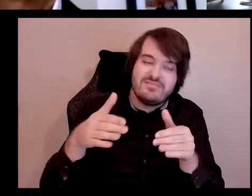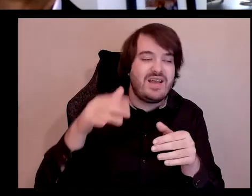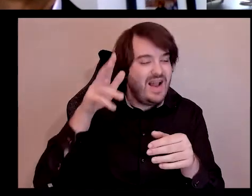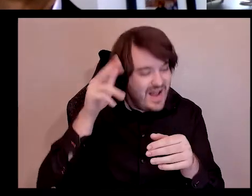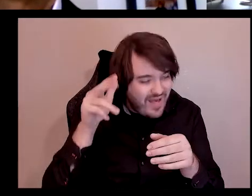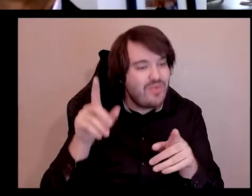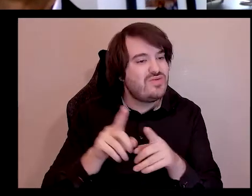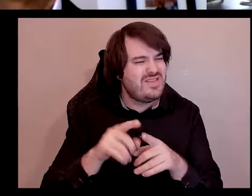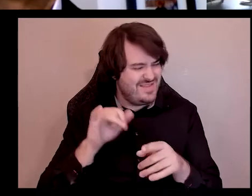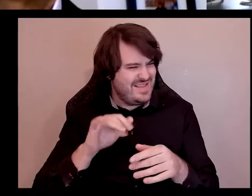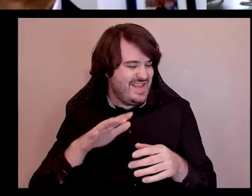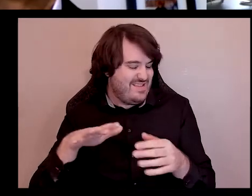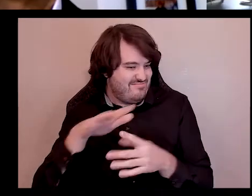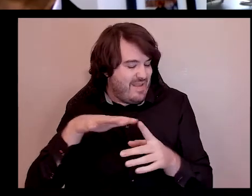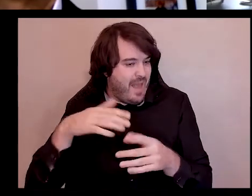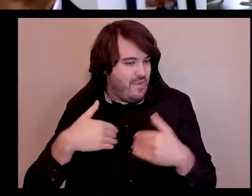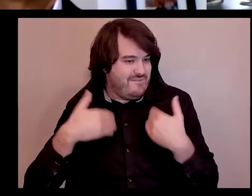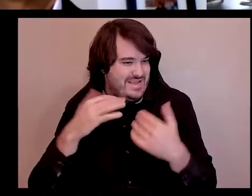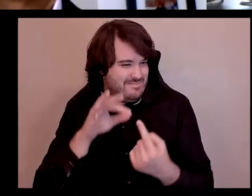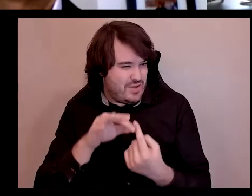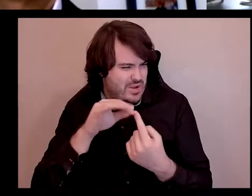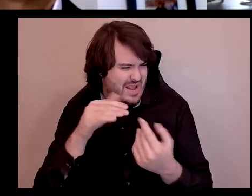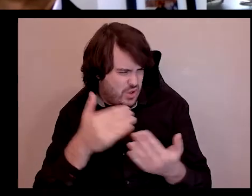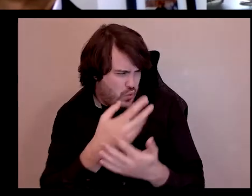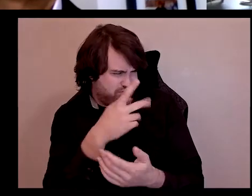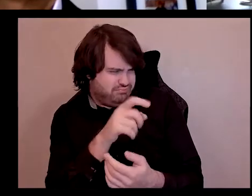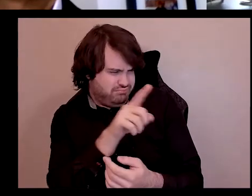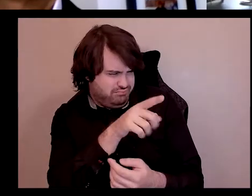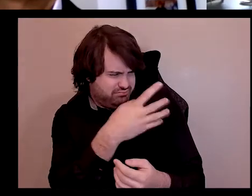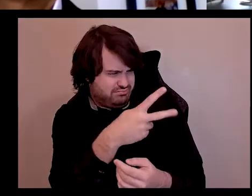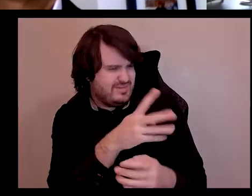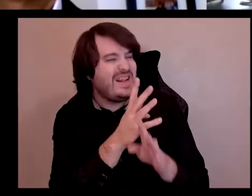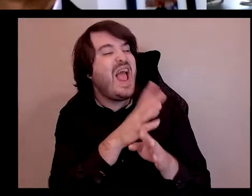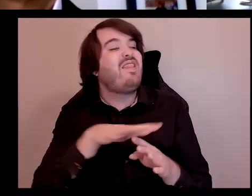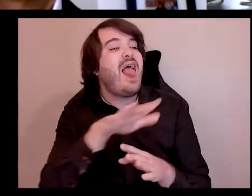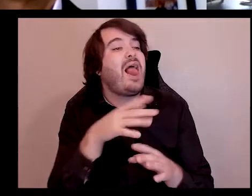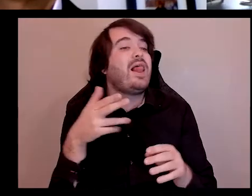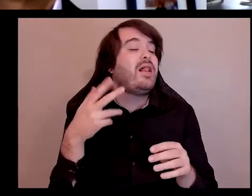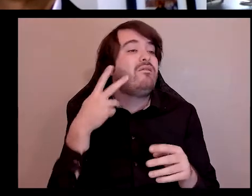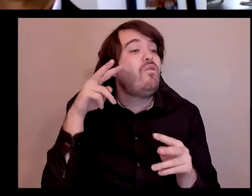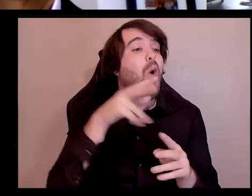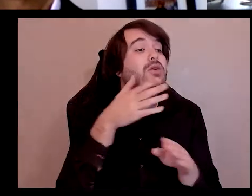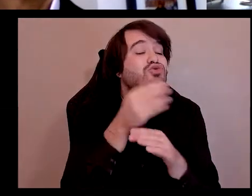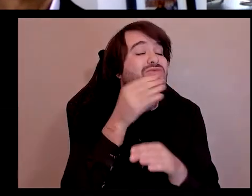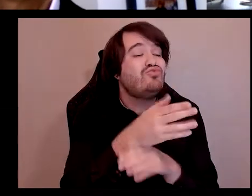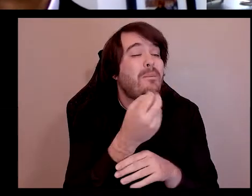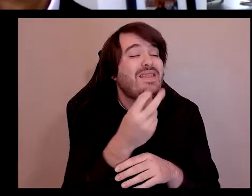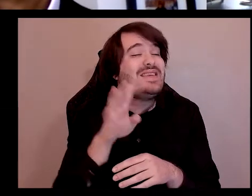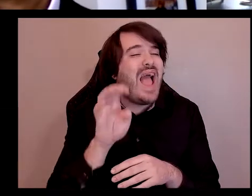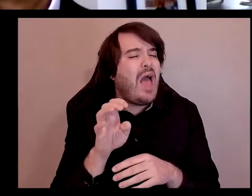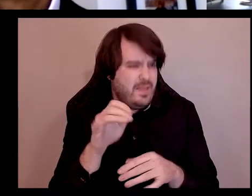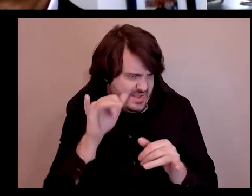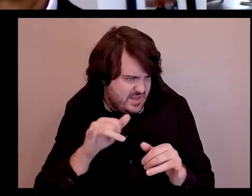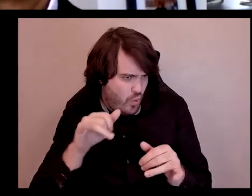vie assez particuliers. Et Claude, justement, par rapport à votre clientèle à Midi 40, est-ce que ça reflète un petit peu la clientèle que vous avez? Quel genre